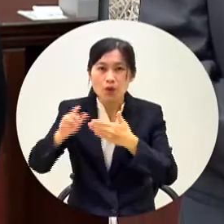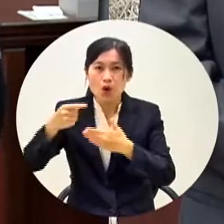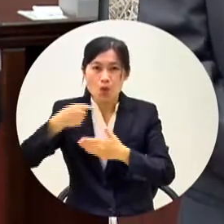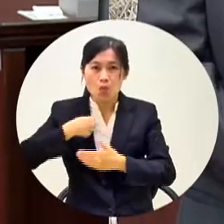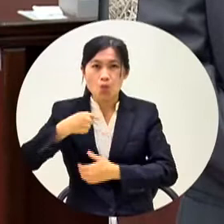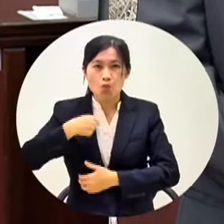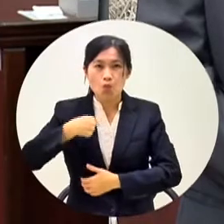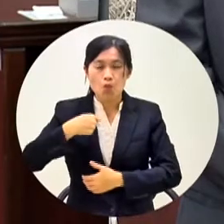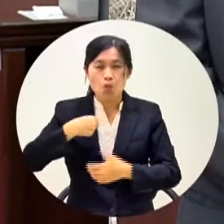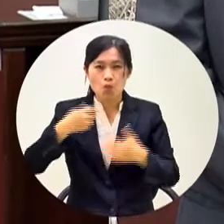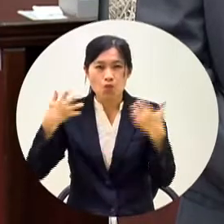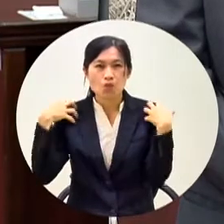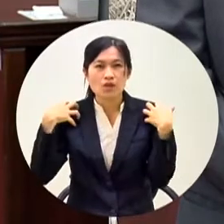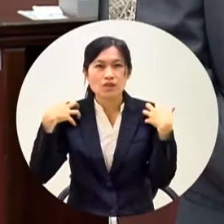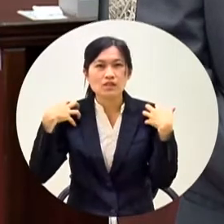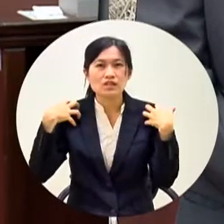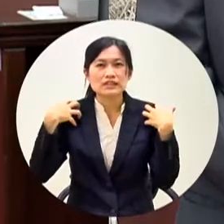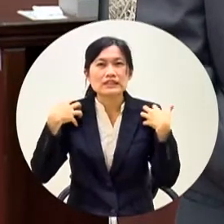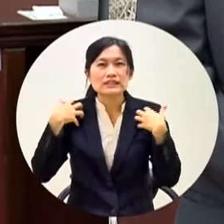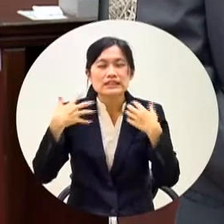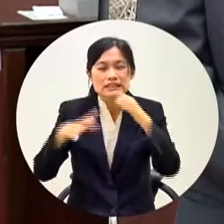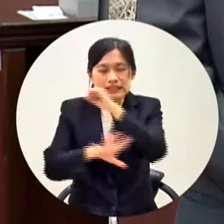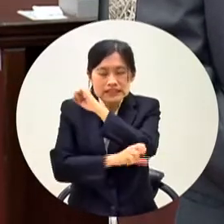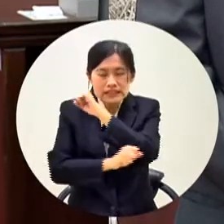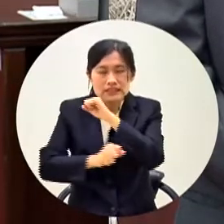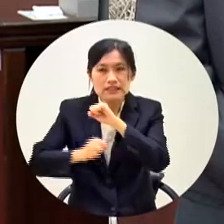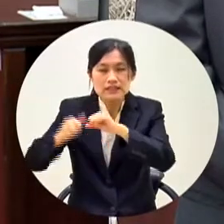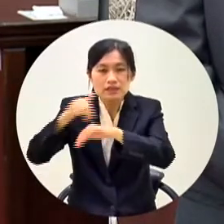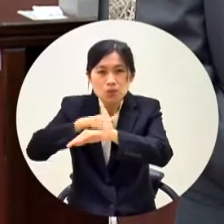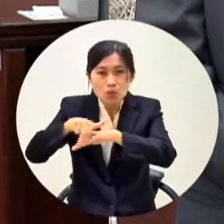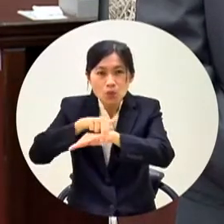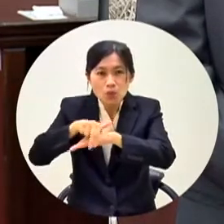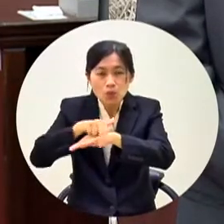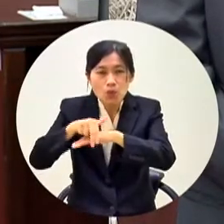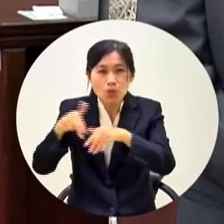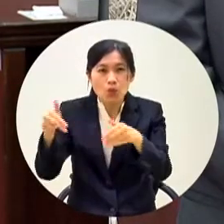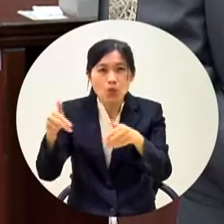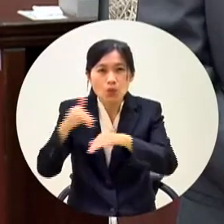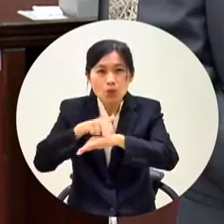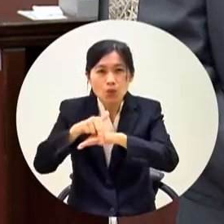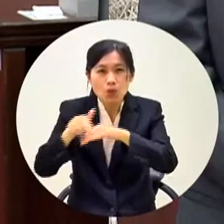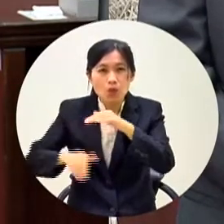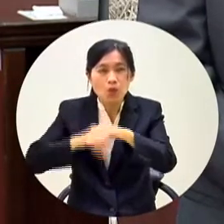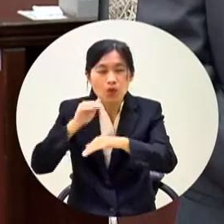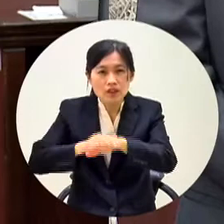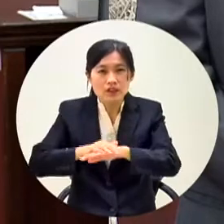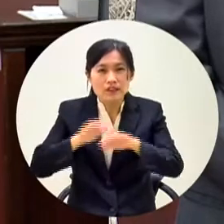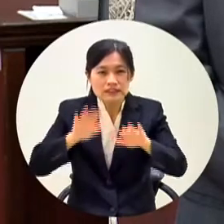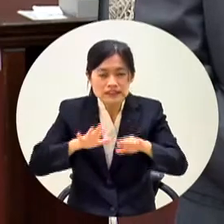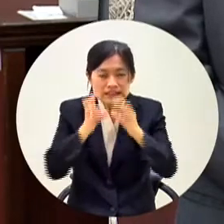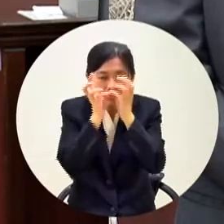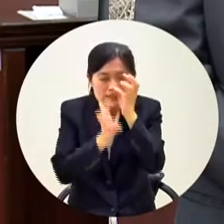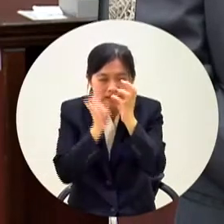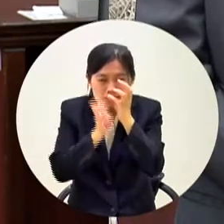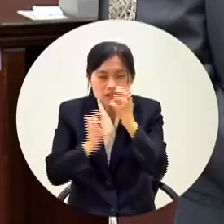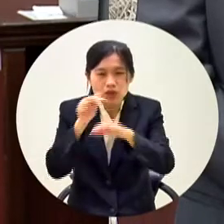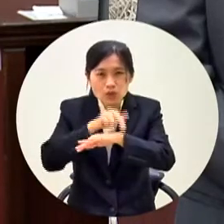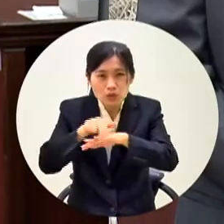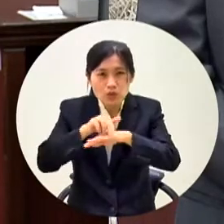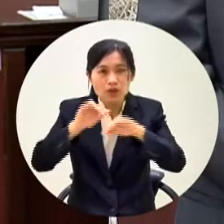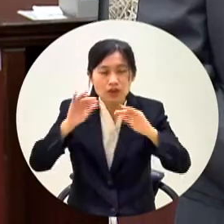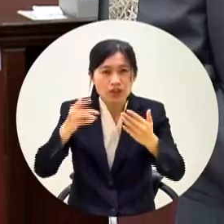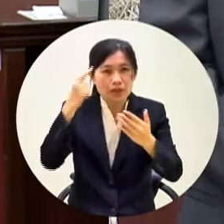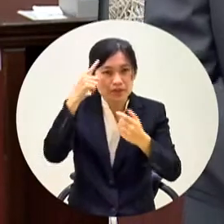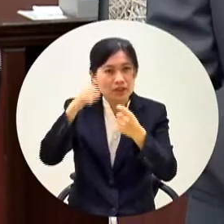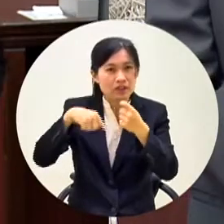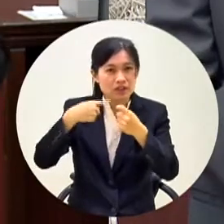啊，目前啊，基本设计已经完成，啊，正在啊办理细部设计当中，一定伫咧明年会使来发包